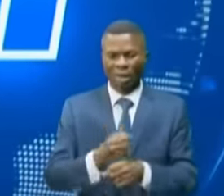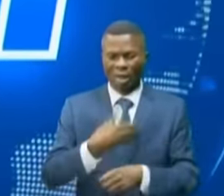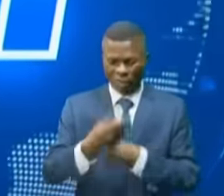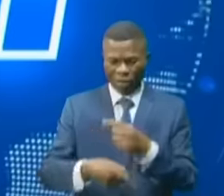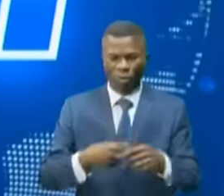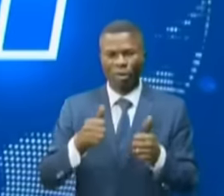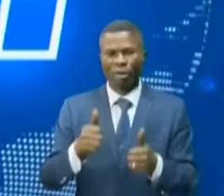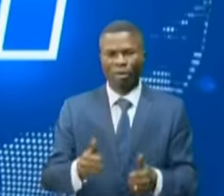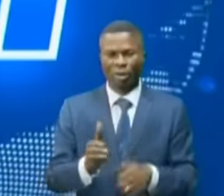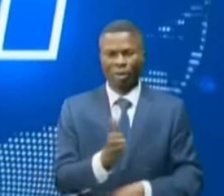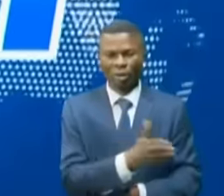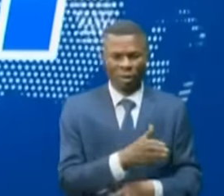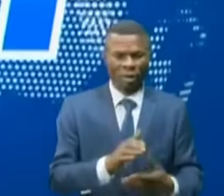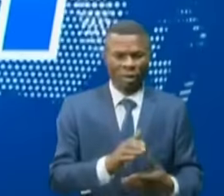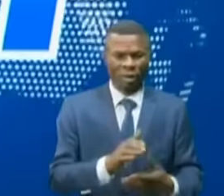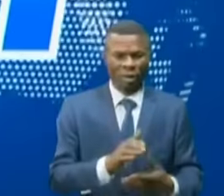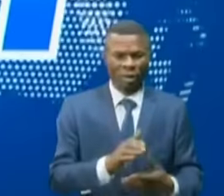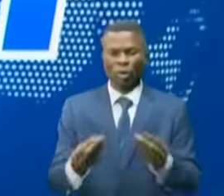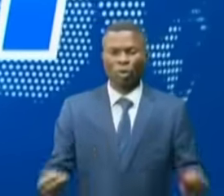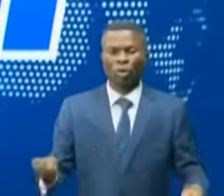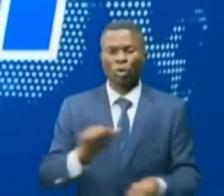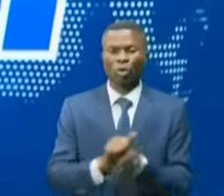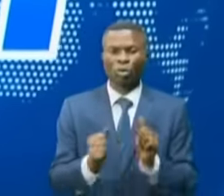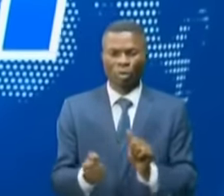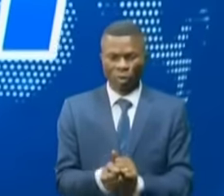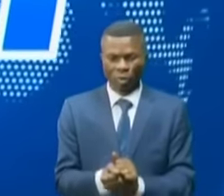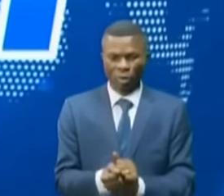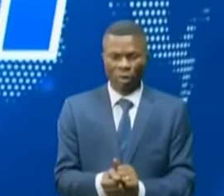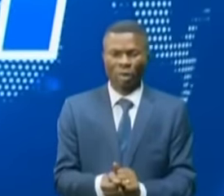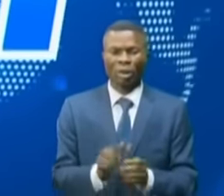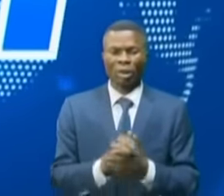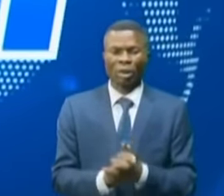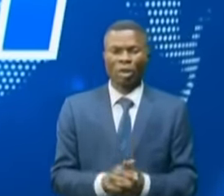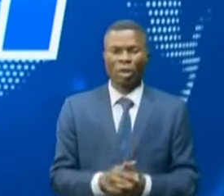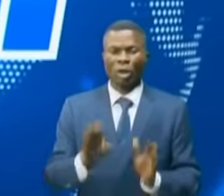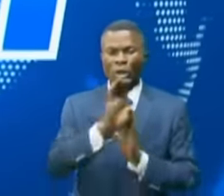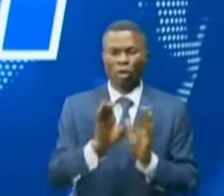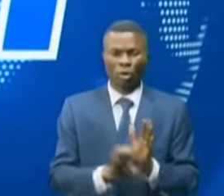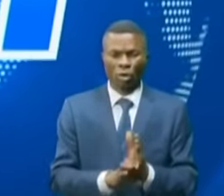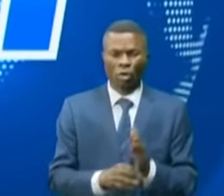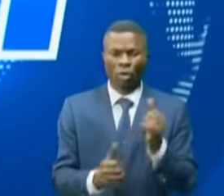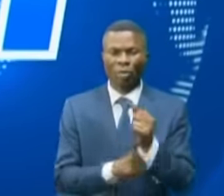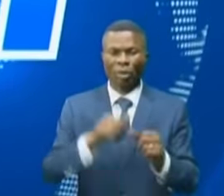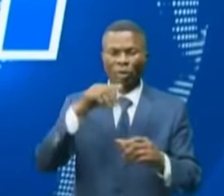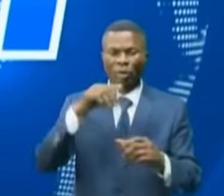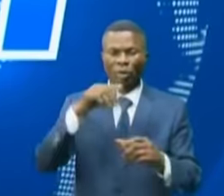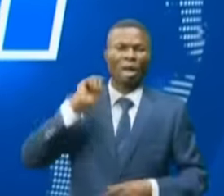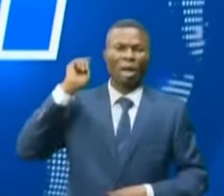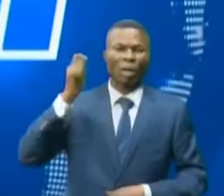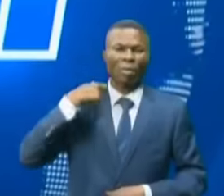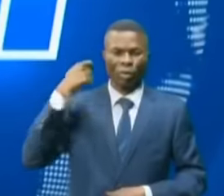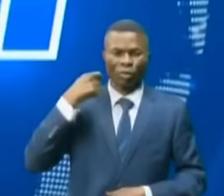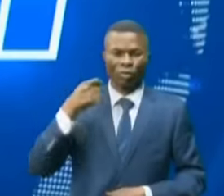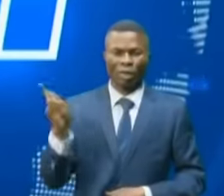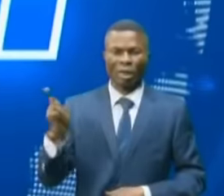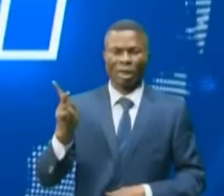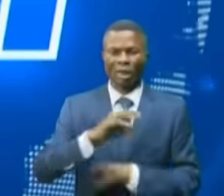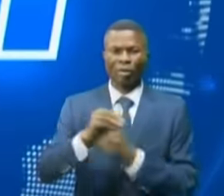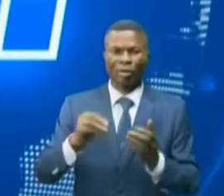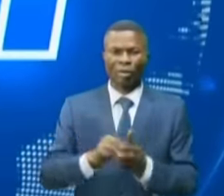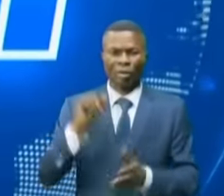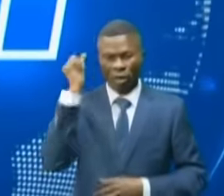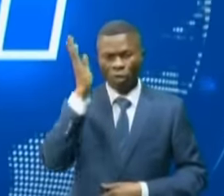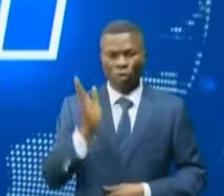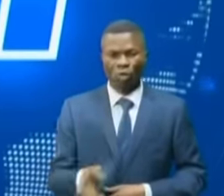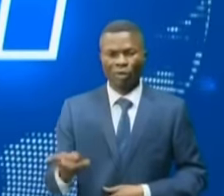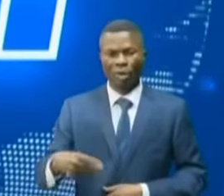ces travaux. Pour pallier à la problématique de mauvaises conditions des détenus dans la province du Kasaï central, le gouverneur